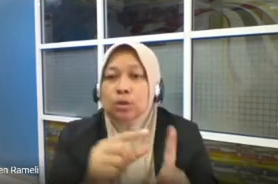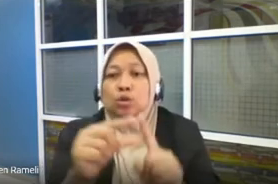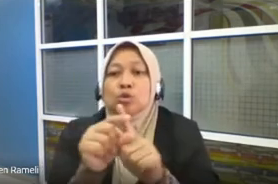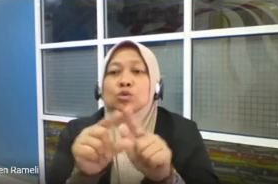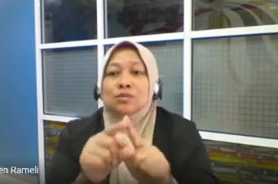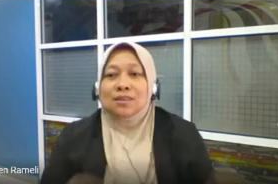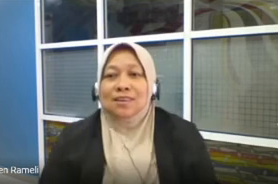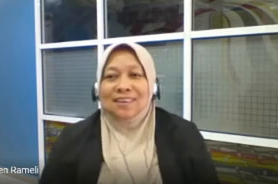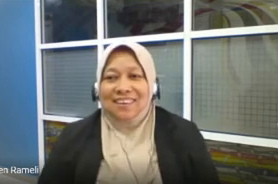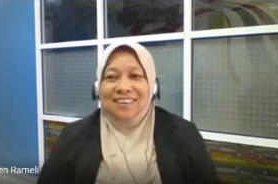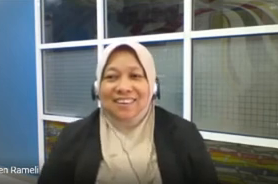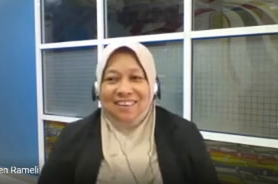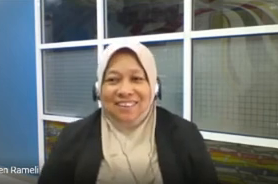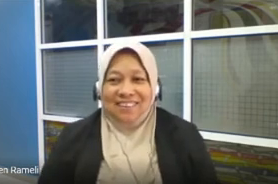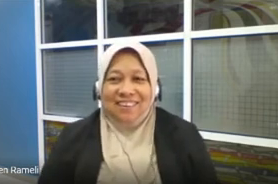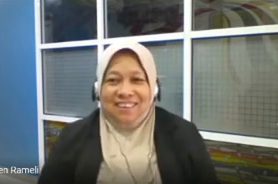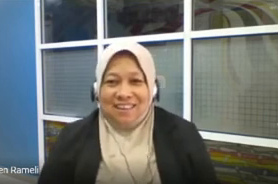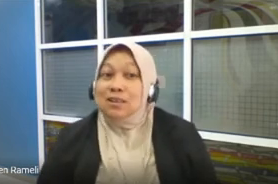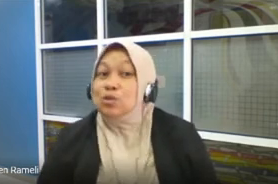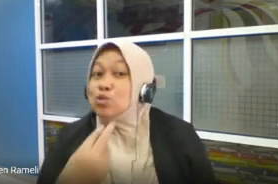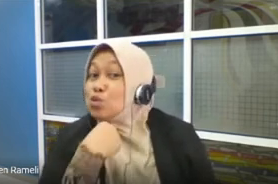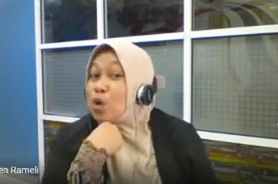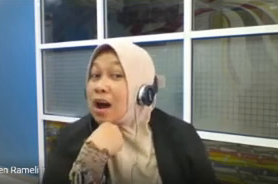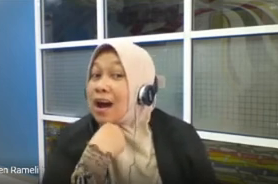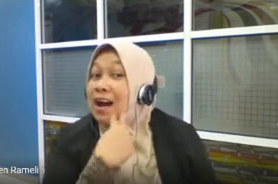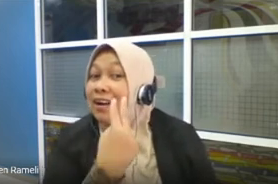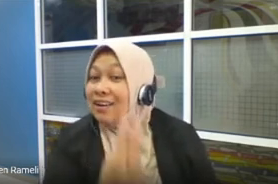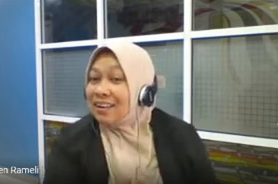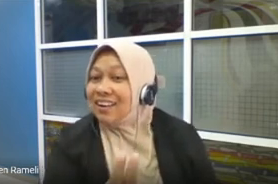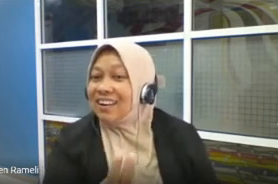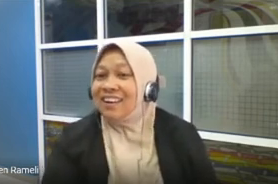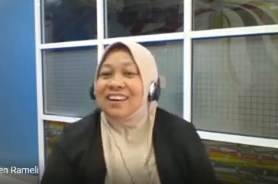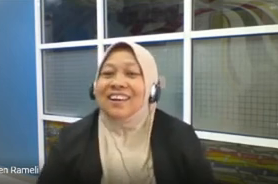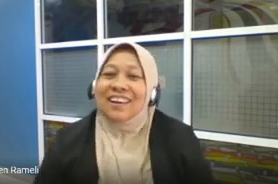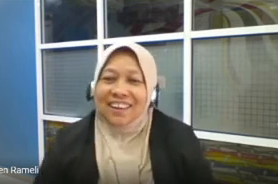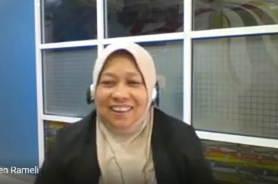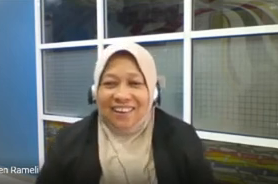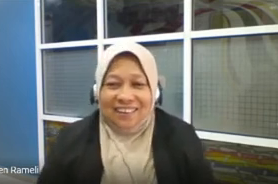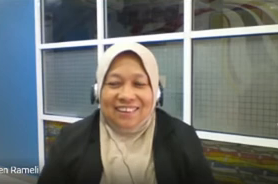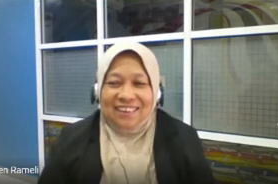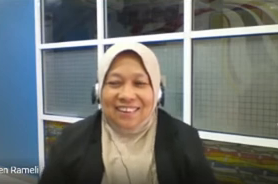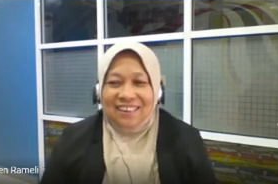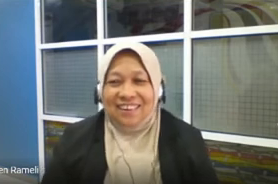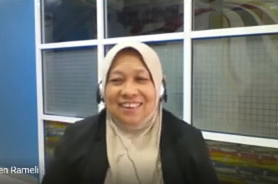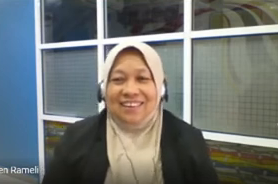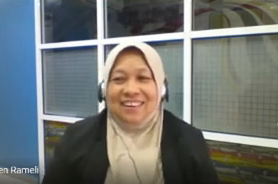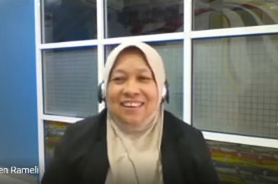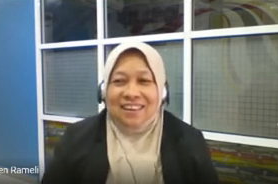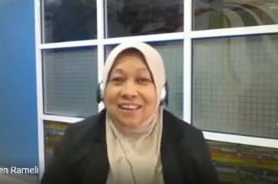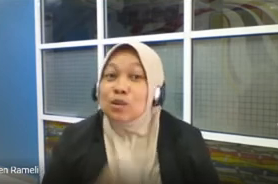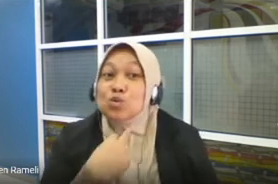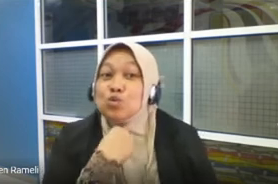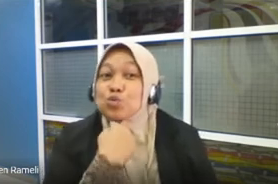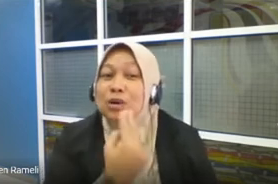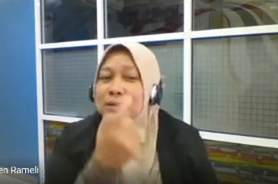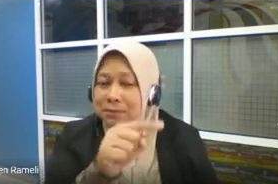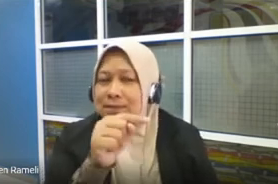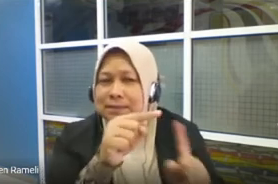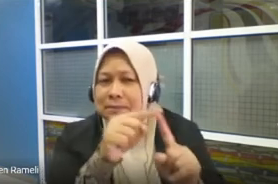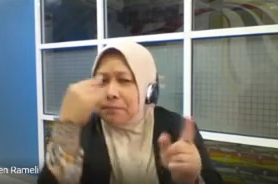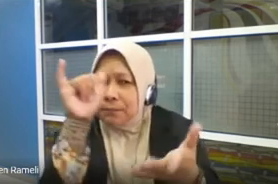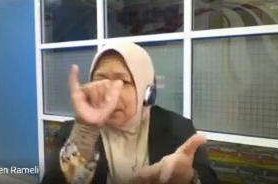Contohnya makhraj bukan sekadar maji makhraj kalau kubra semua masuk. Aduh, itu sebab tu saya